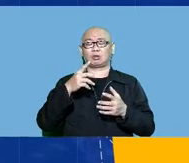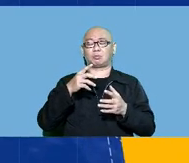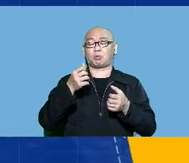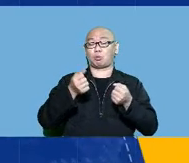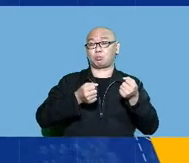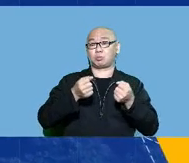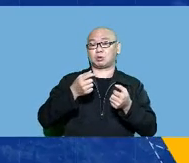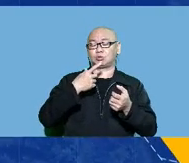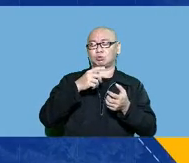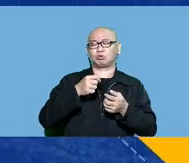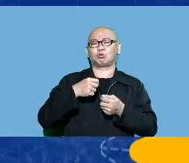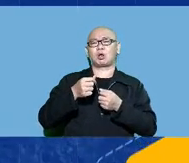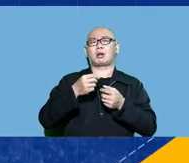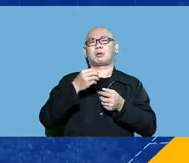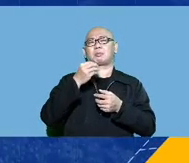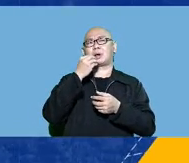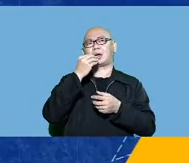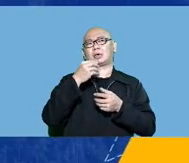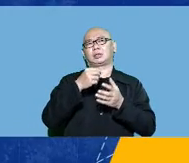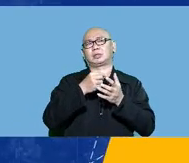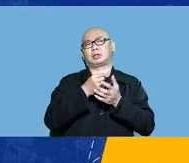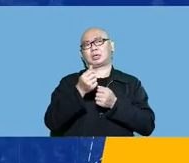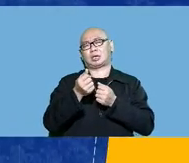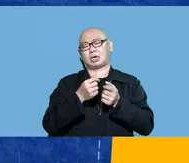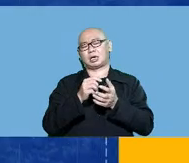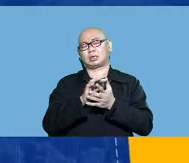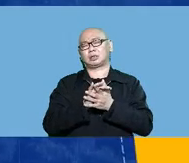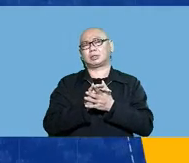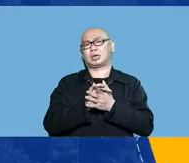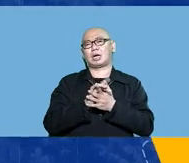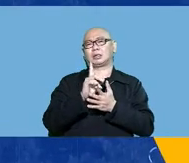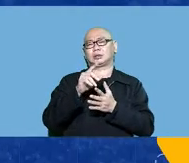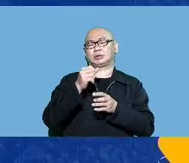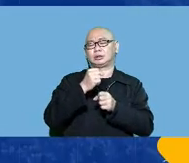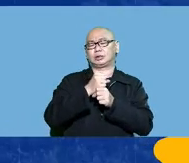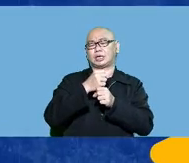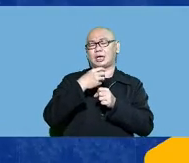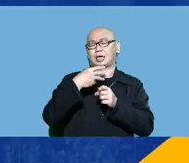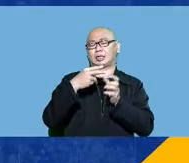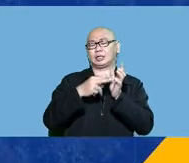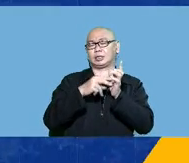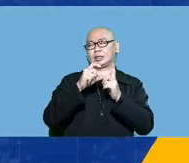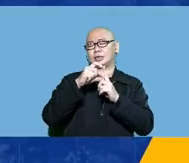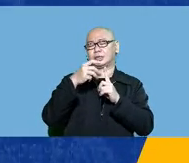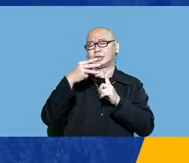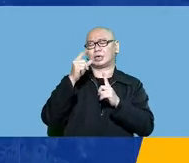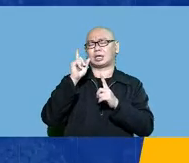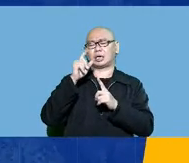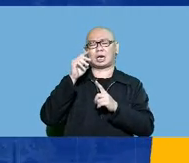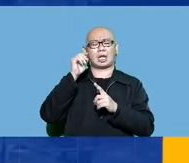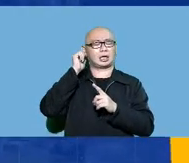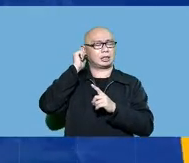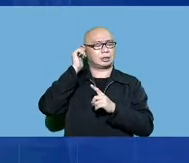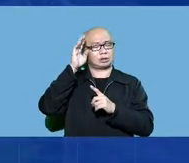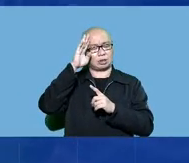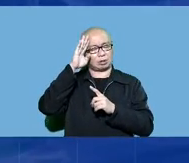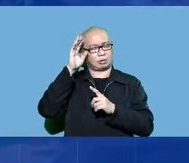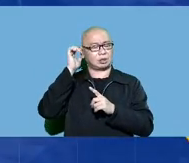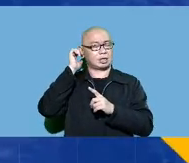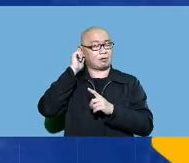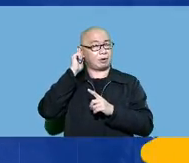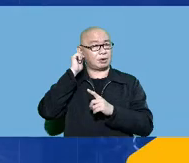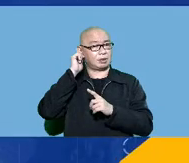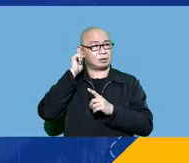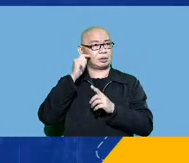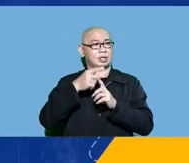barang dagangannya. Lalu dari perspektif gender, ada PKL laki-laki, ada PKL perempuan. Kemudian dari jenis